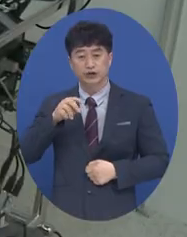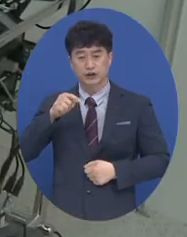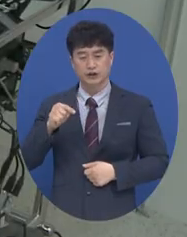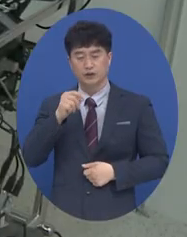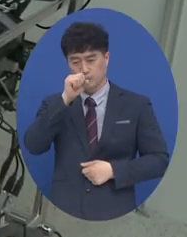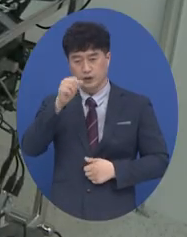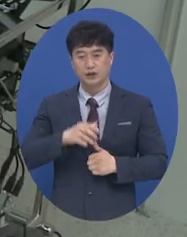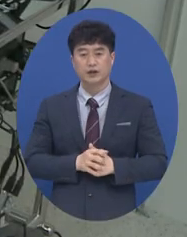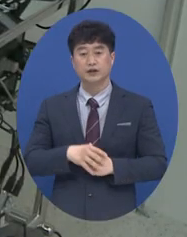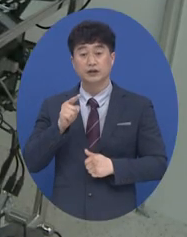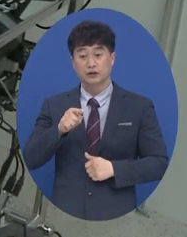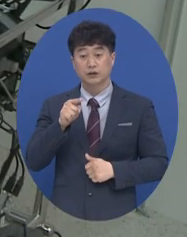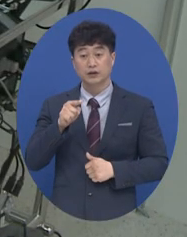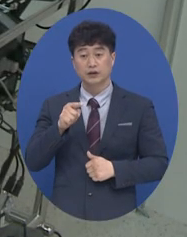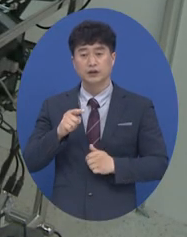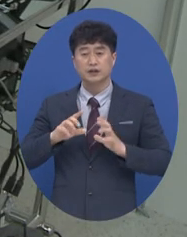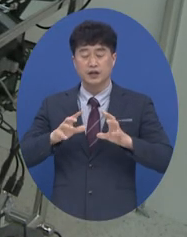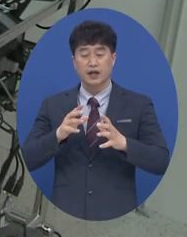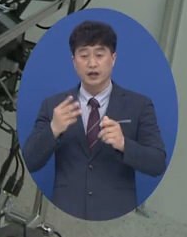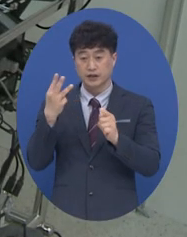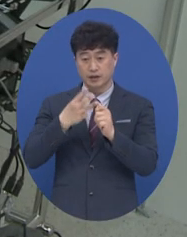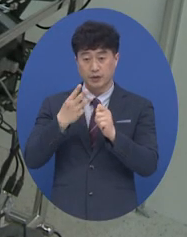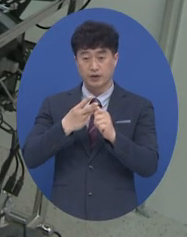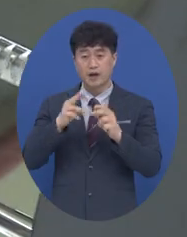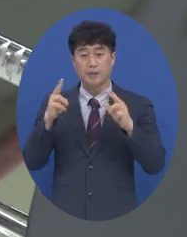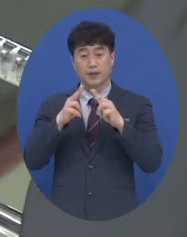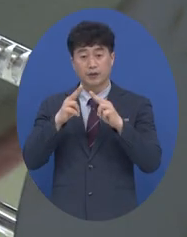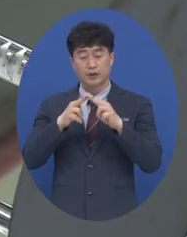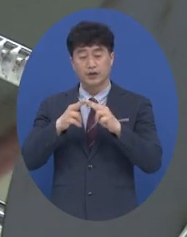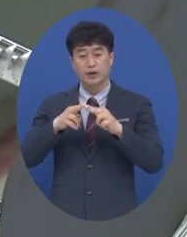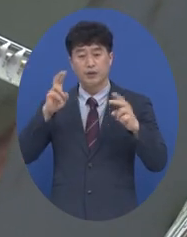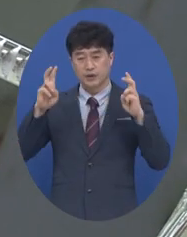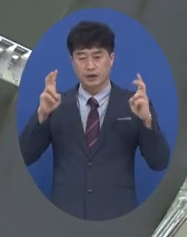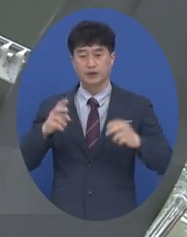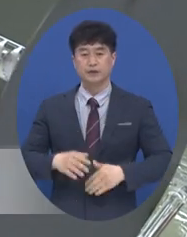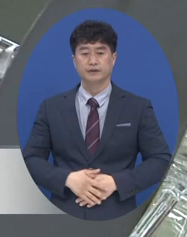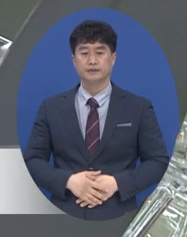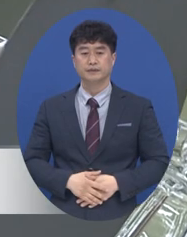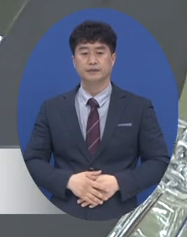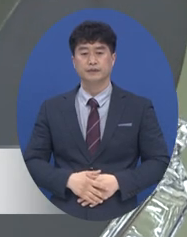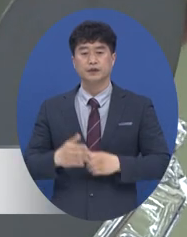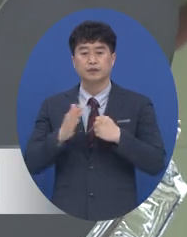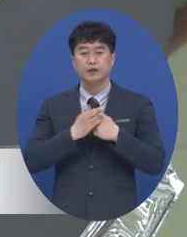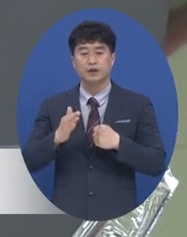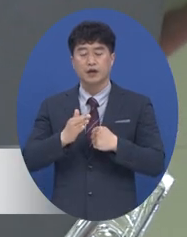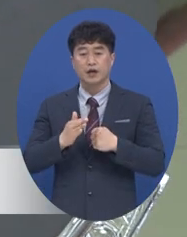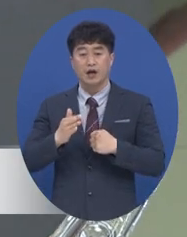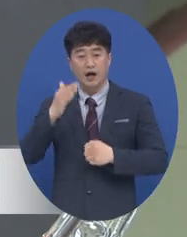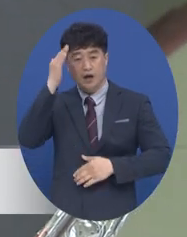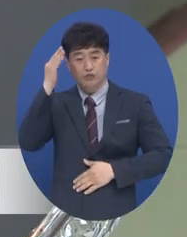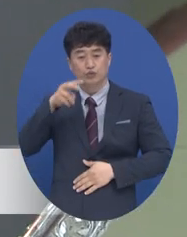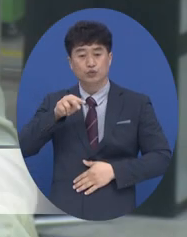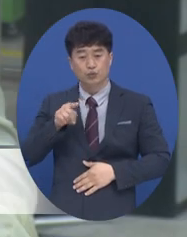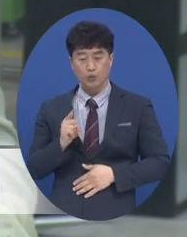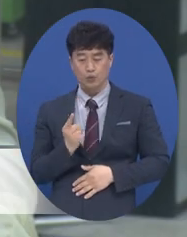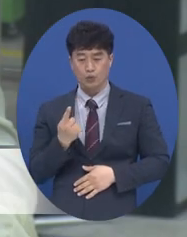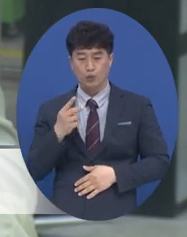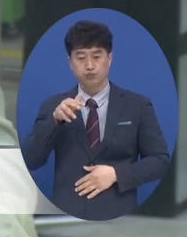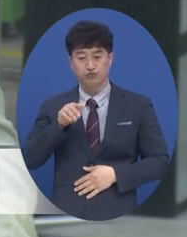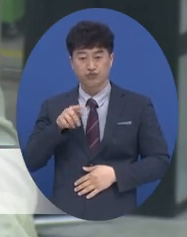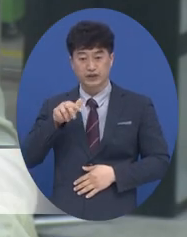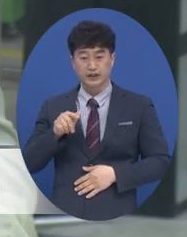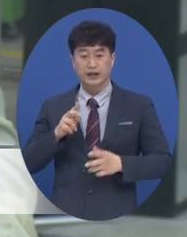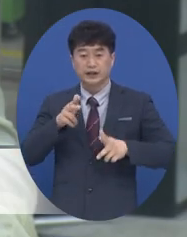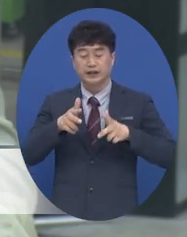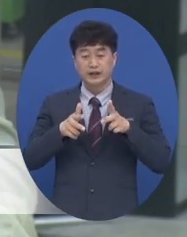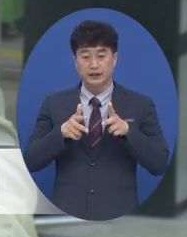community. 램 리서치는 세계 3위 반도체 장비 업체입니다. 때문에 우리나라 소부장 산업을 키울